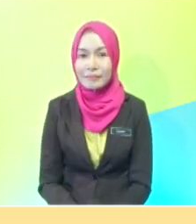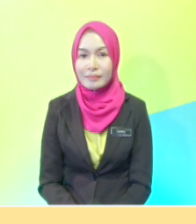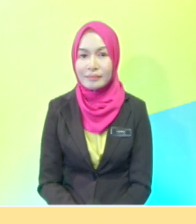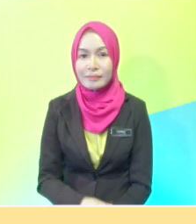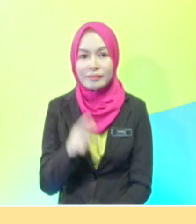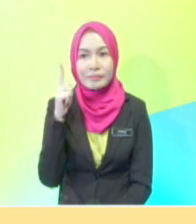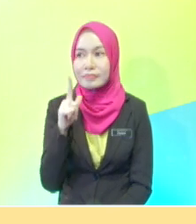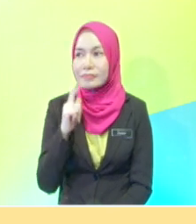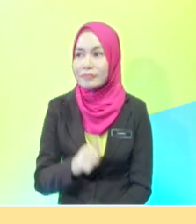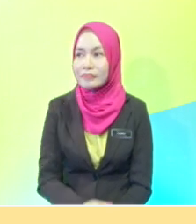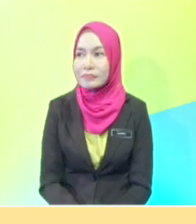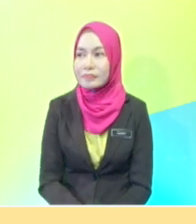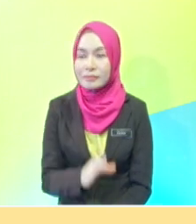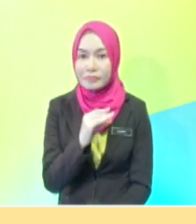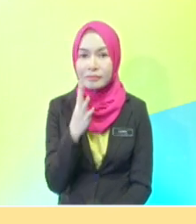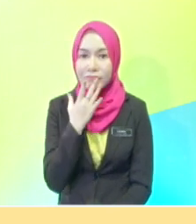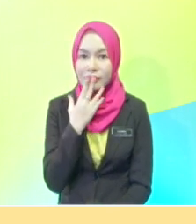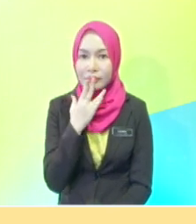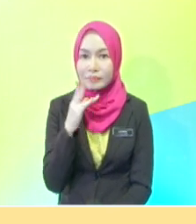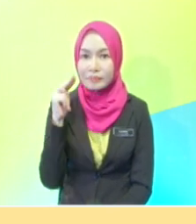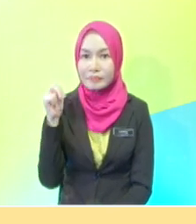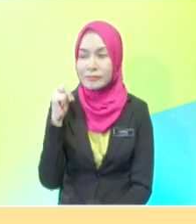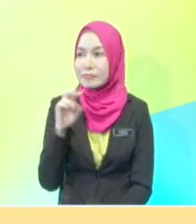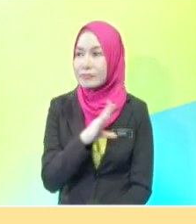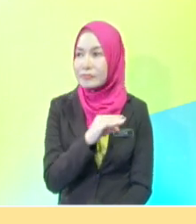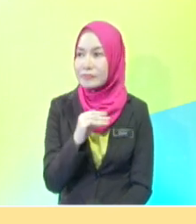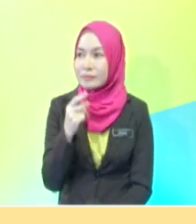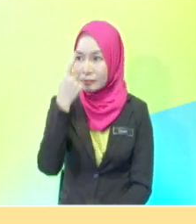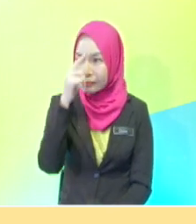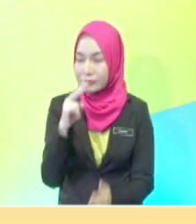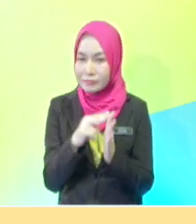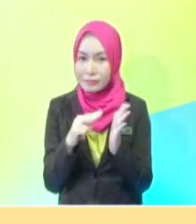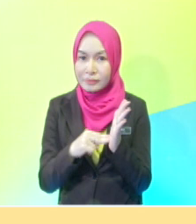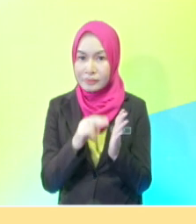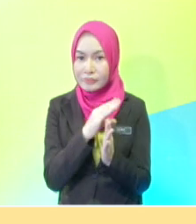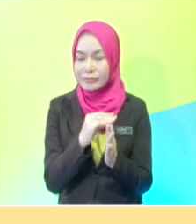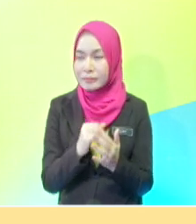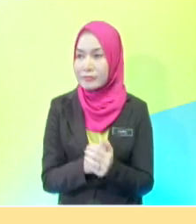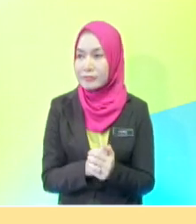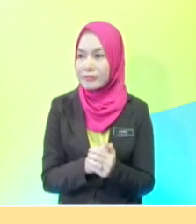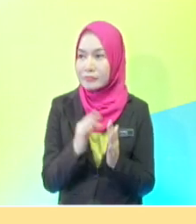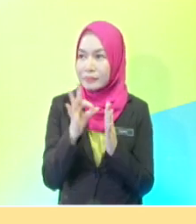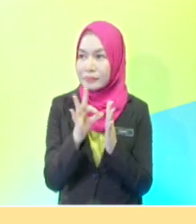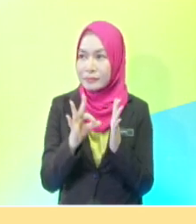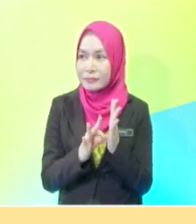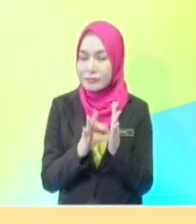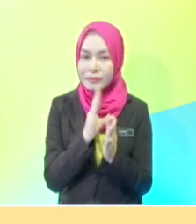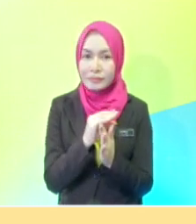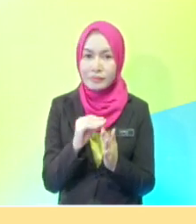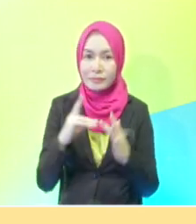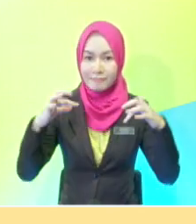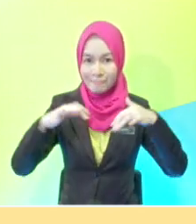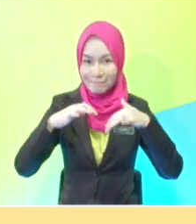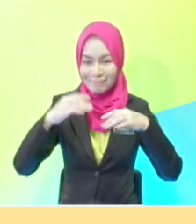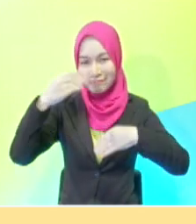warna ungu undang-undang etika dan falsafah warna hitam perang Logi